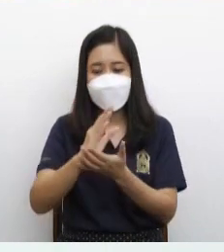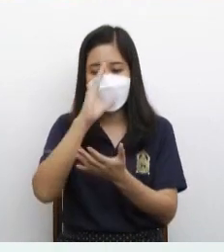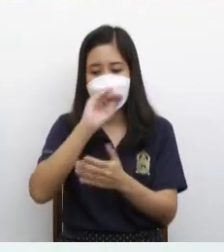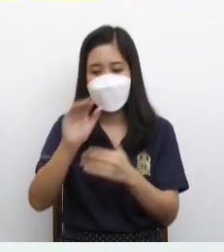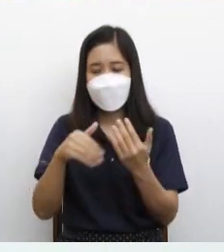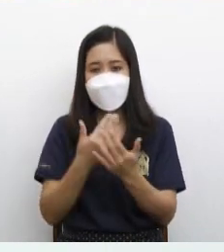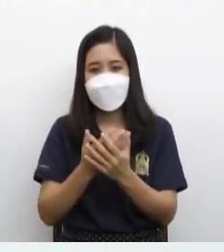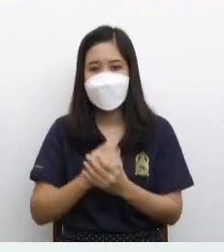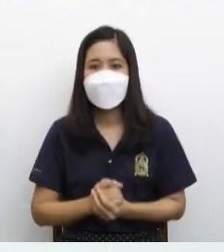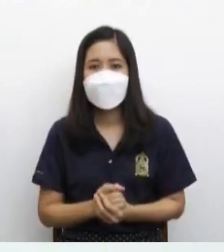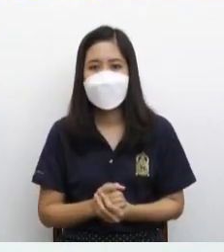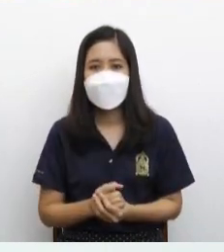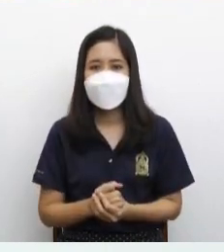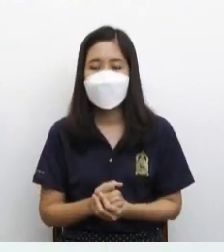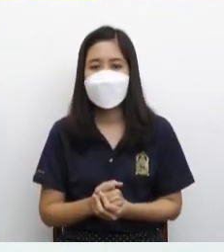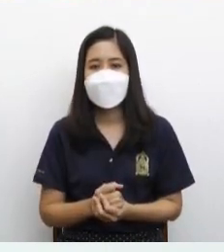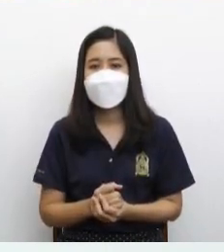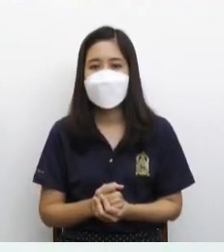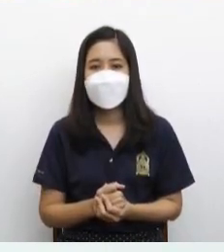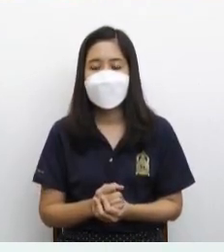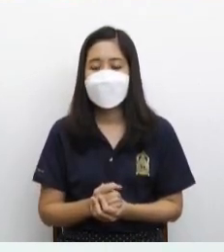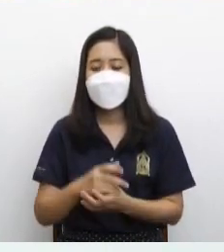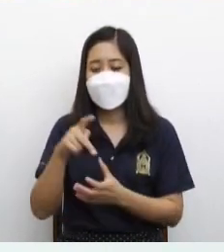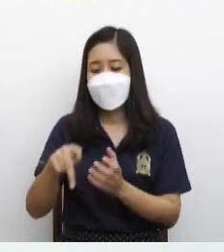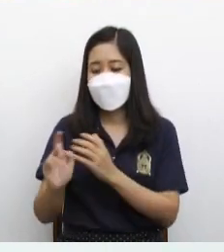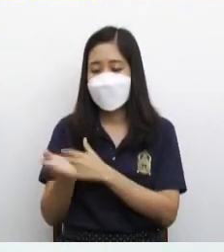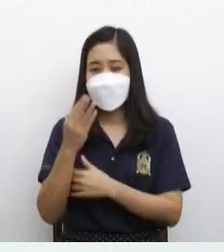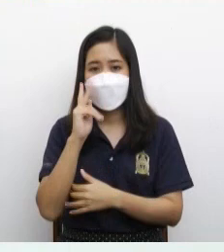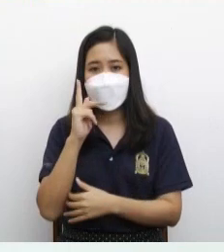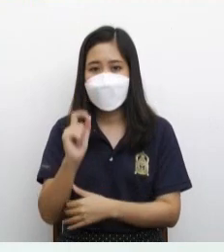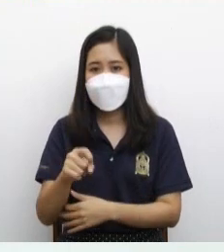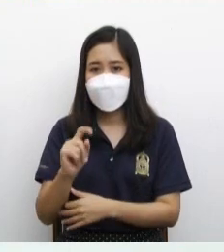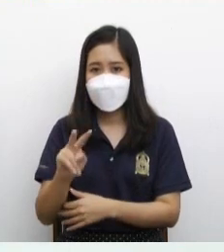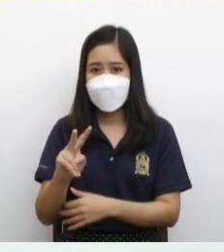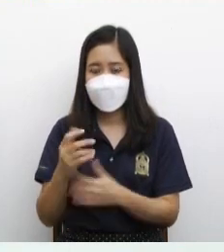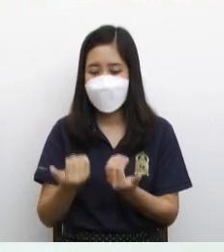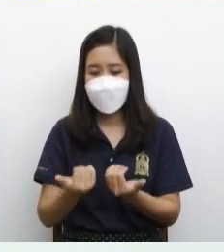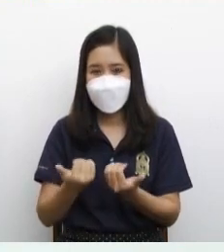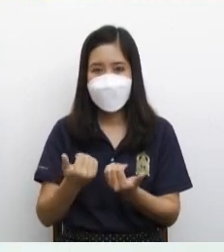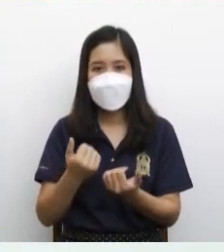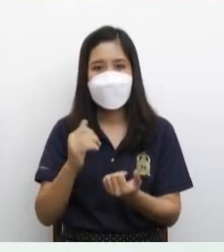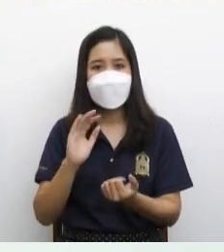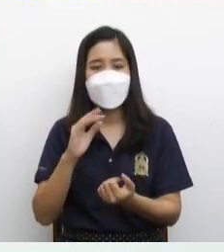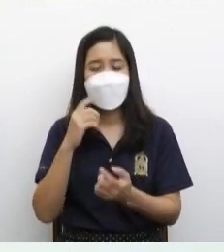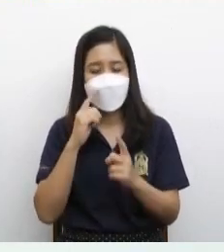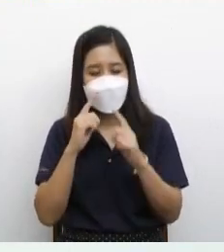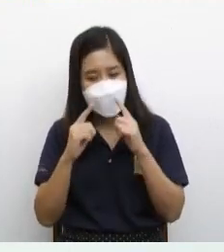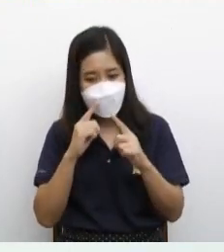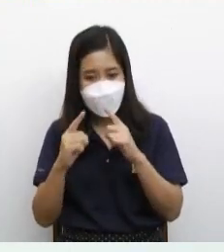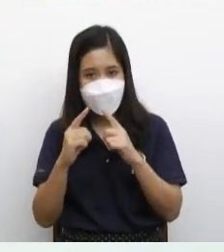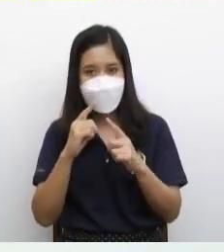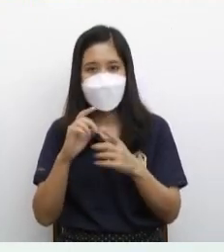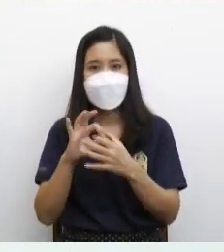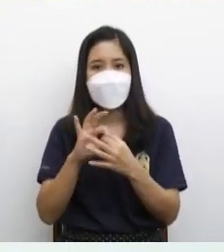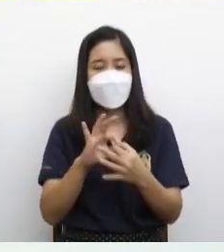วันนี้เป็นรายการของการพุธเช้าข่าวสพฐที่ทุกวันนั้นเราจะมาพูดคุยกันในสัปดาห์